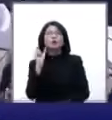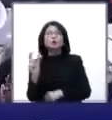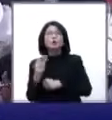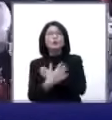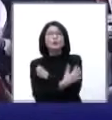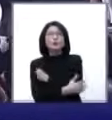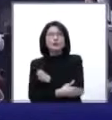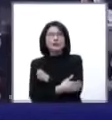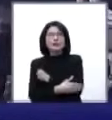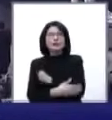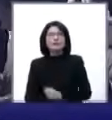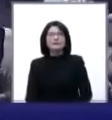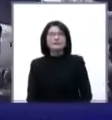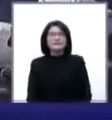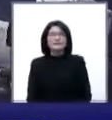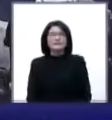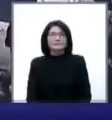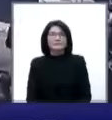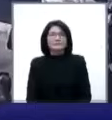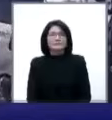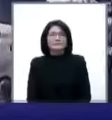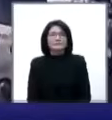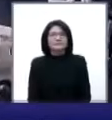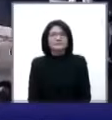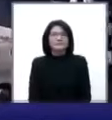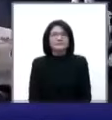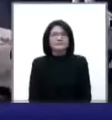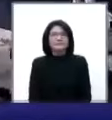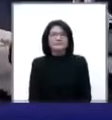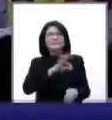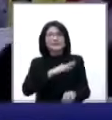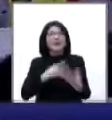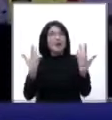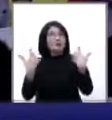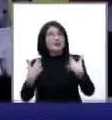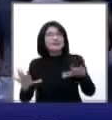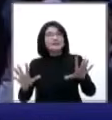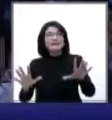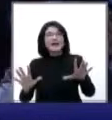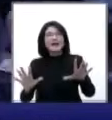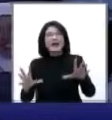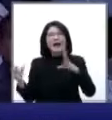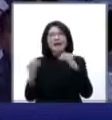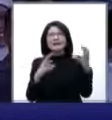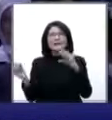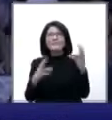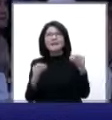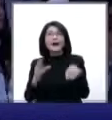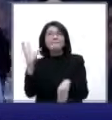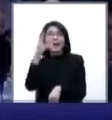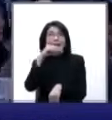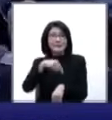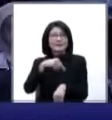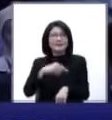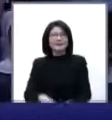dari Visi dan tujuannya sebenarnya lebih banyak promote ya promote diri bahwa ee saya lebih bagus dari orang lain nah sederhana